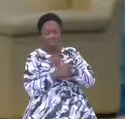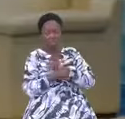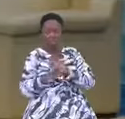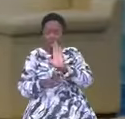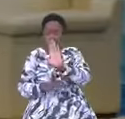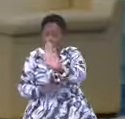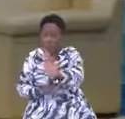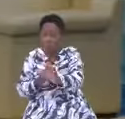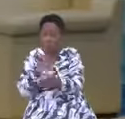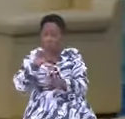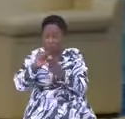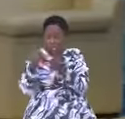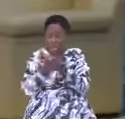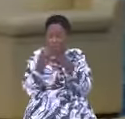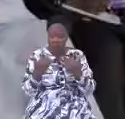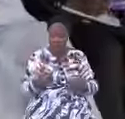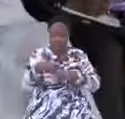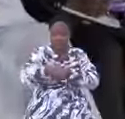changé